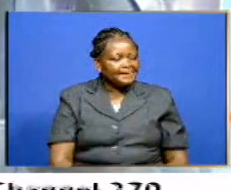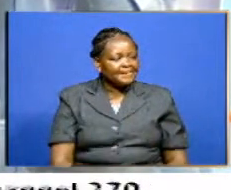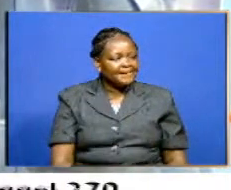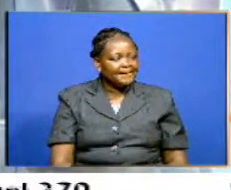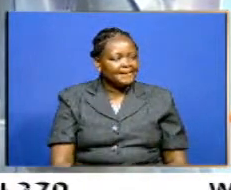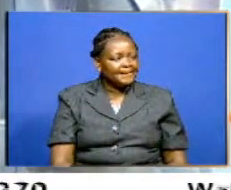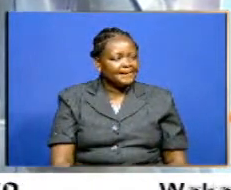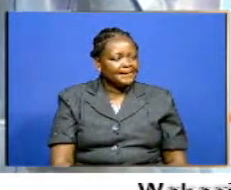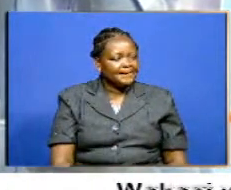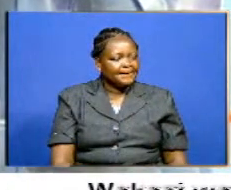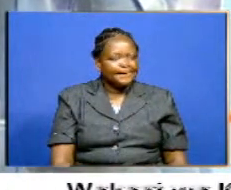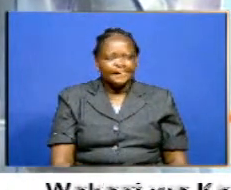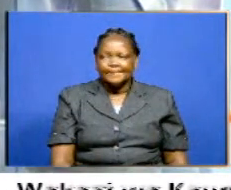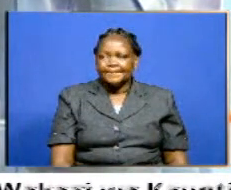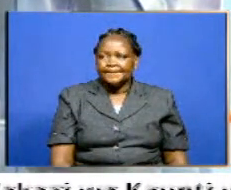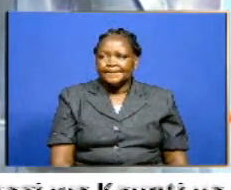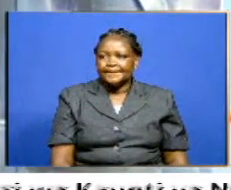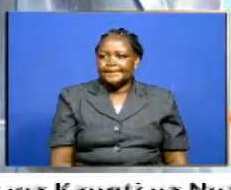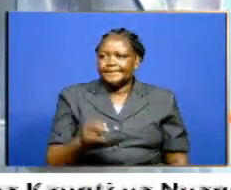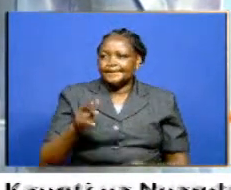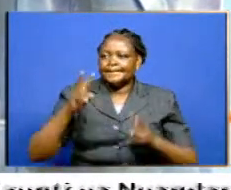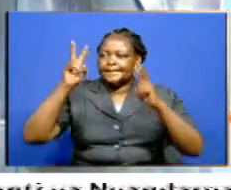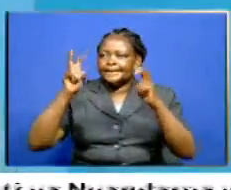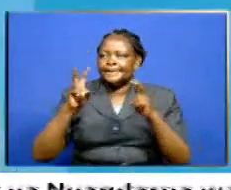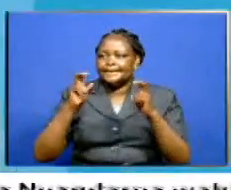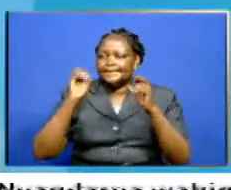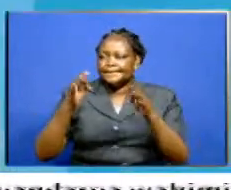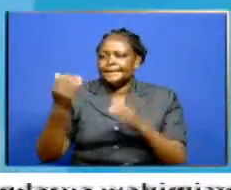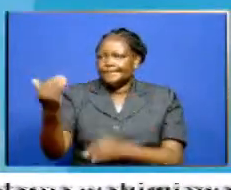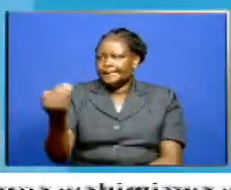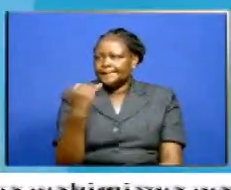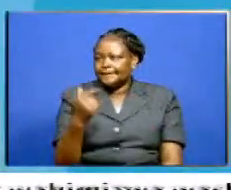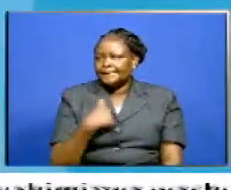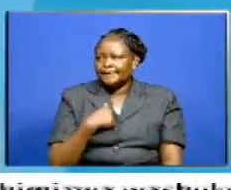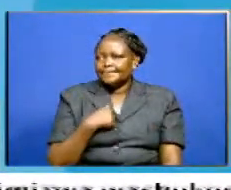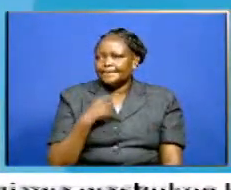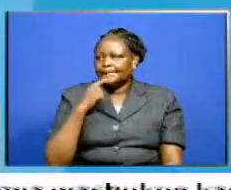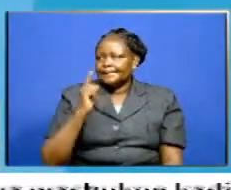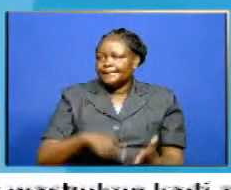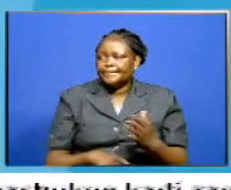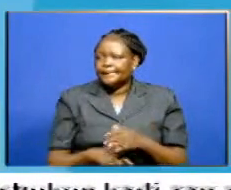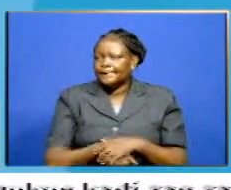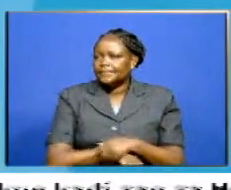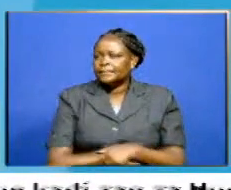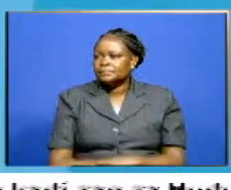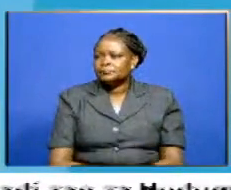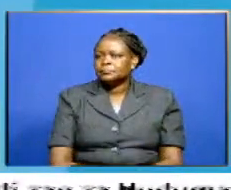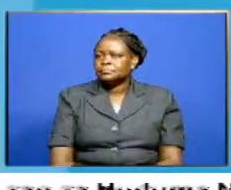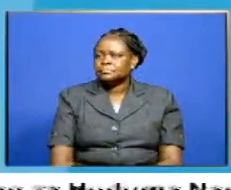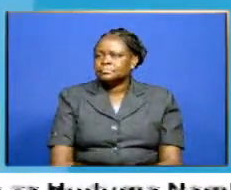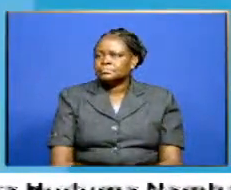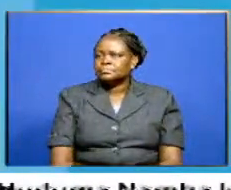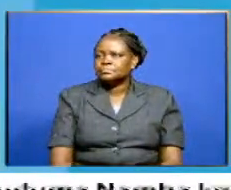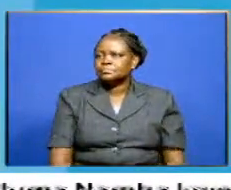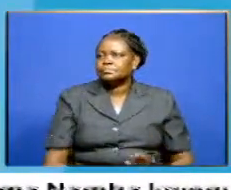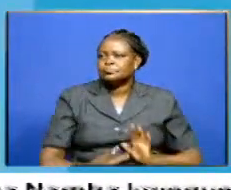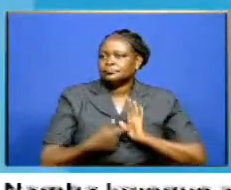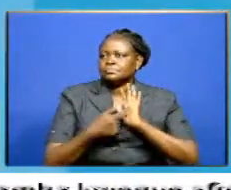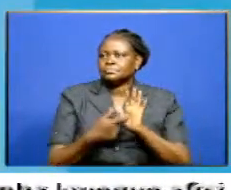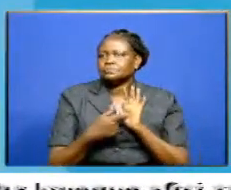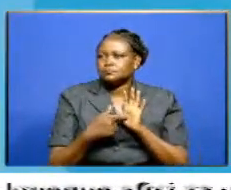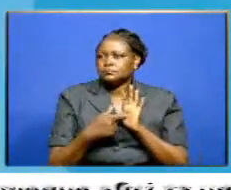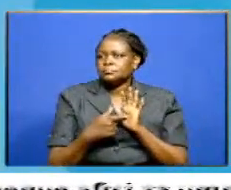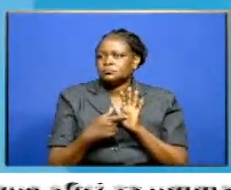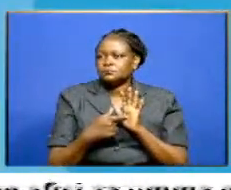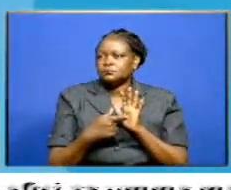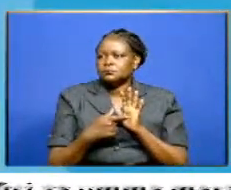Katika hilo swala ingekuwa nimeulizwa mimi, ningesema kwamba kwa mfano tuseme ule